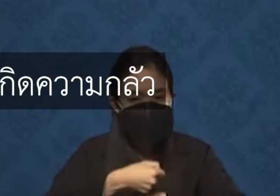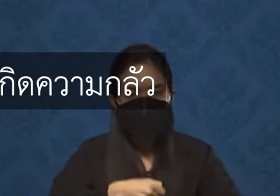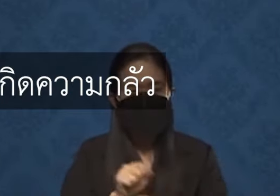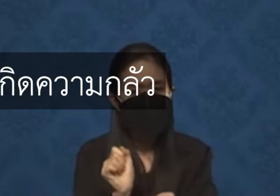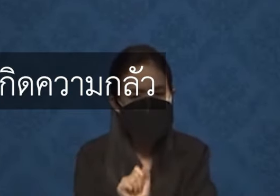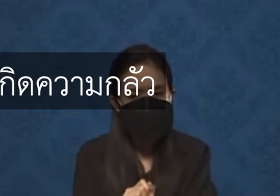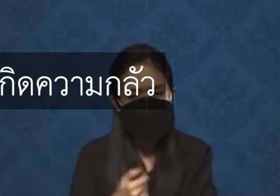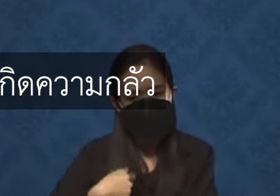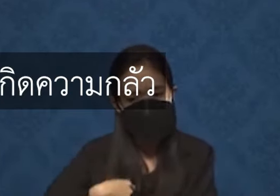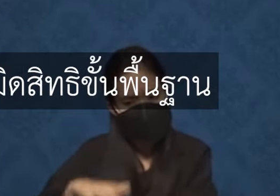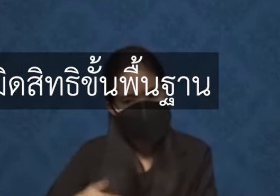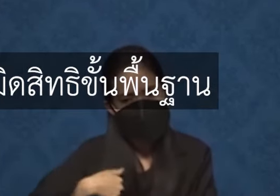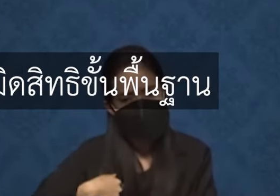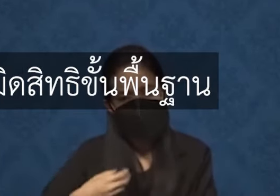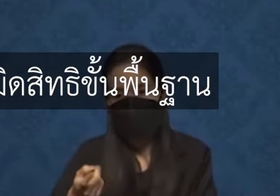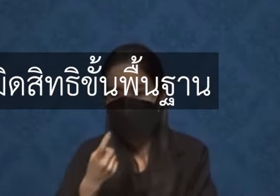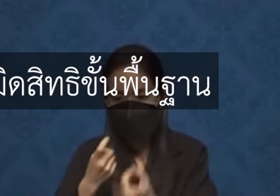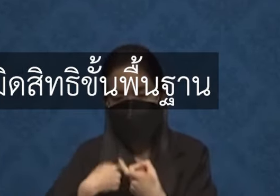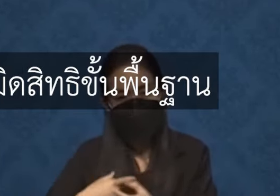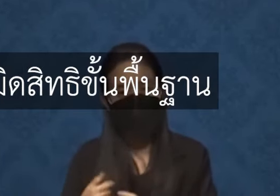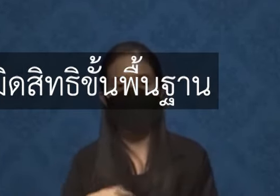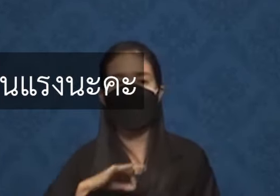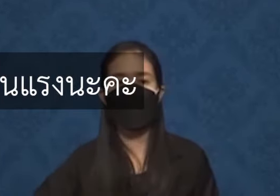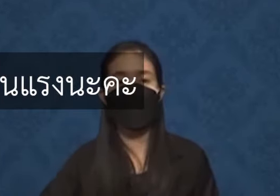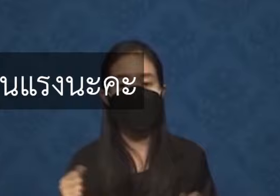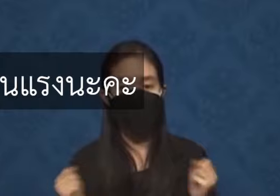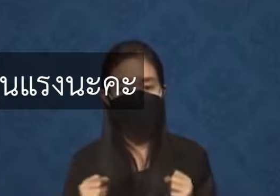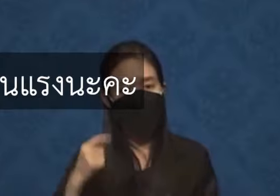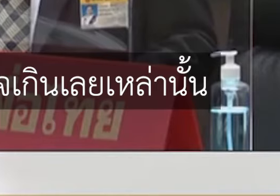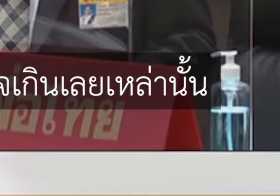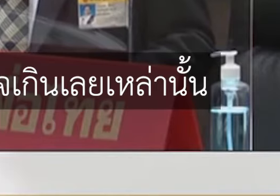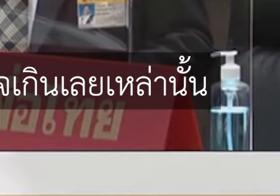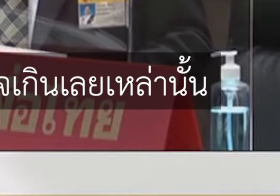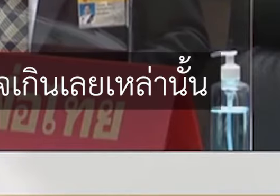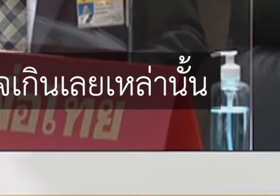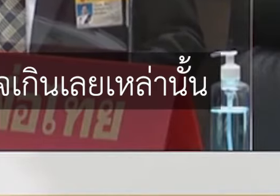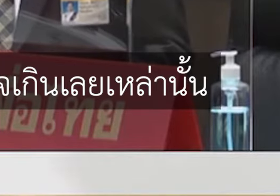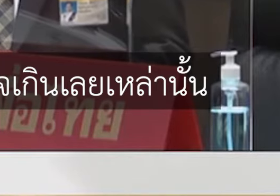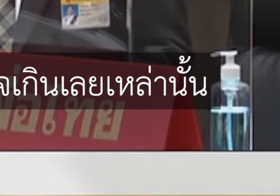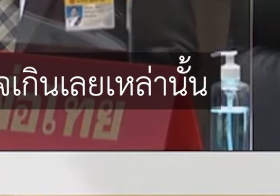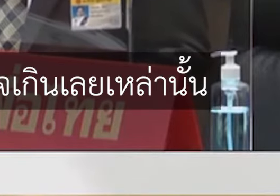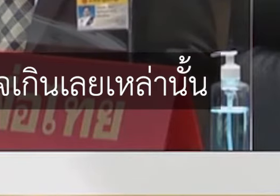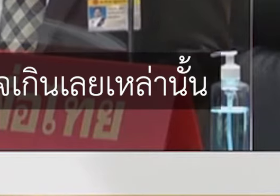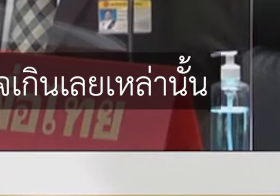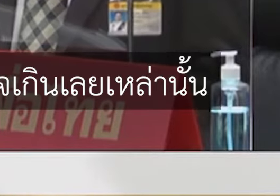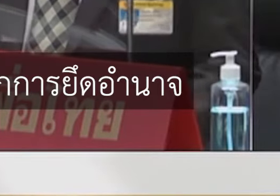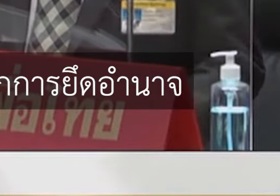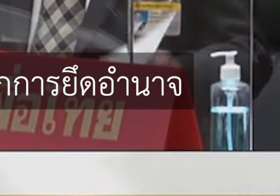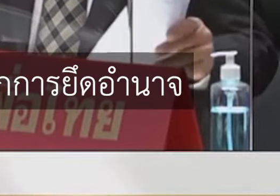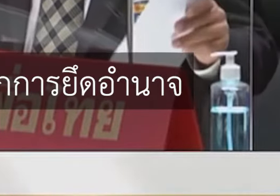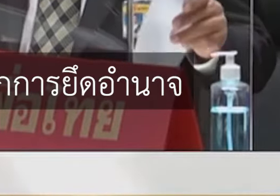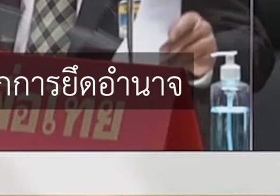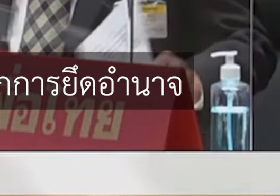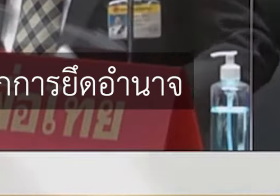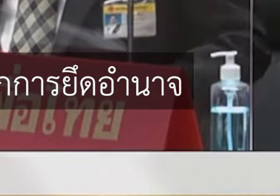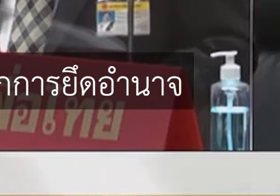ขู่ให้ดิฉันเกิดความกลัวอันนี้เป็นการละเมิดสิทธิขั้นพื้นฐานอย่างรุนแรงนะคะ การใช้อำนาจเกินเลยเหล่านั้นล้วนม